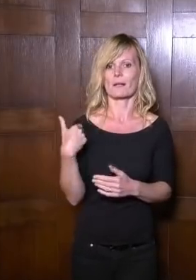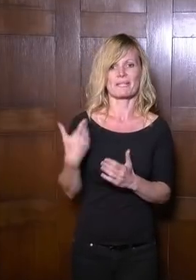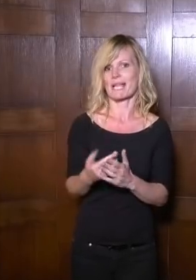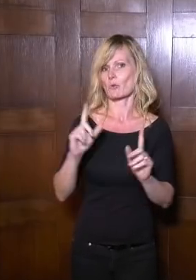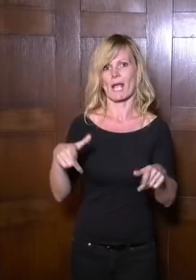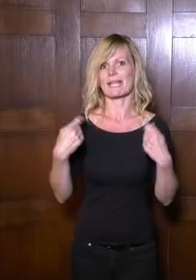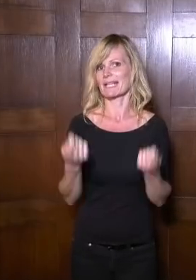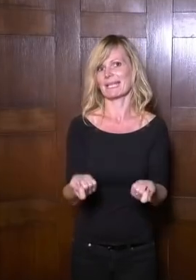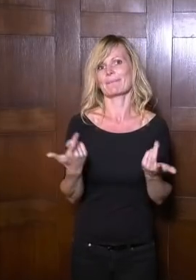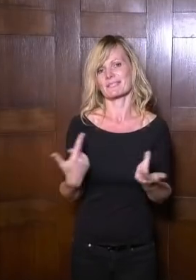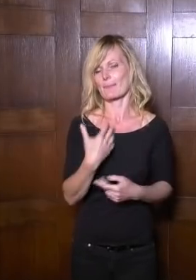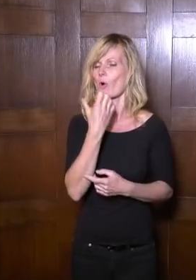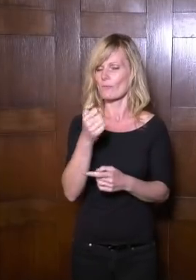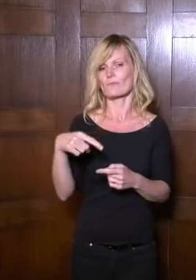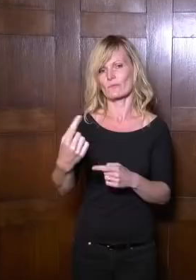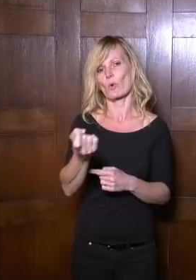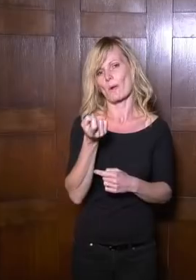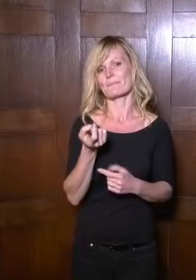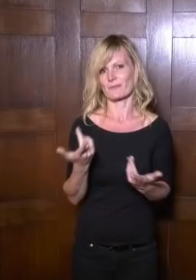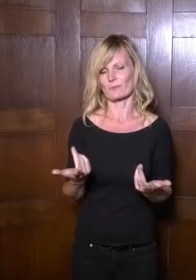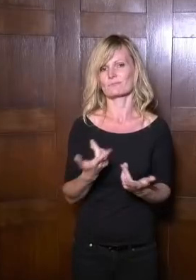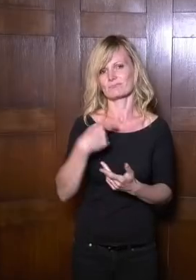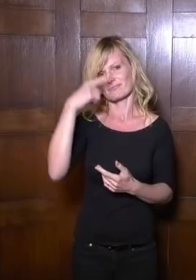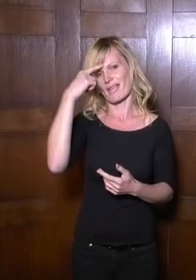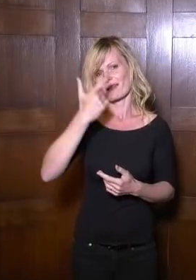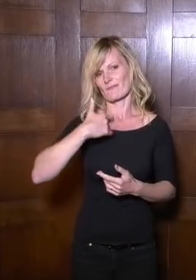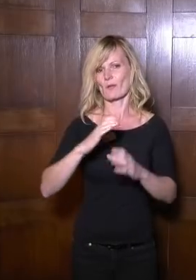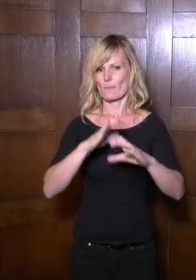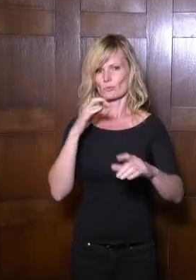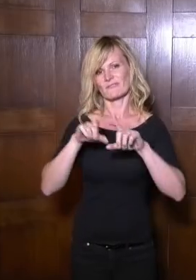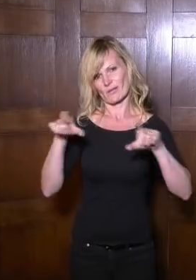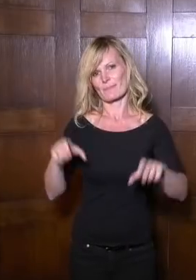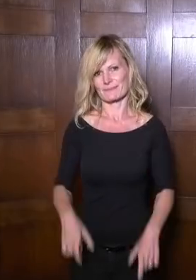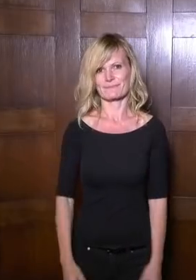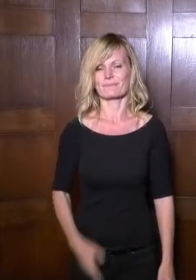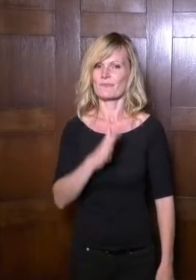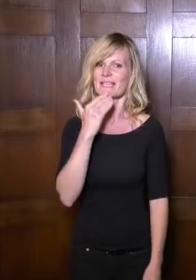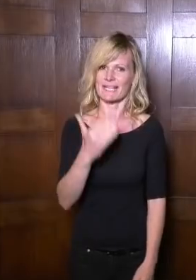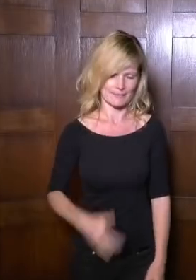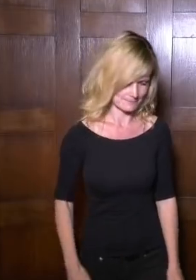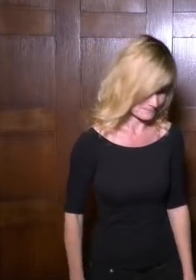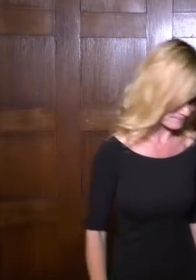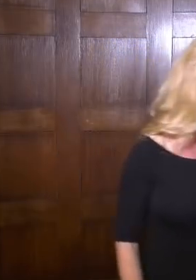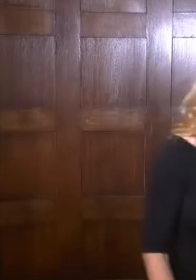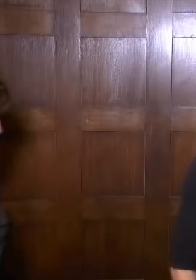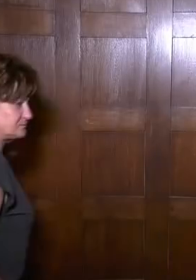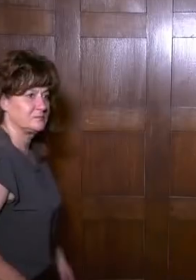konkretes Ergebnis, aber hoffen wir mal drauf, dass er an uns Busunternehmer auch mitdenkt. Vielen Dank. Jetzt Frau